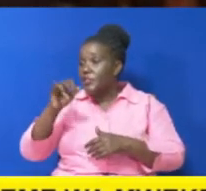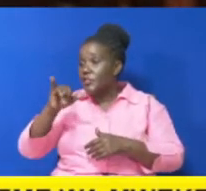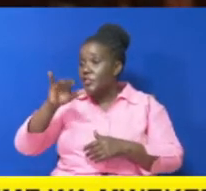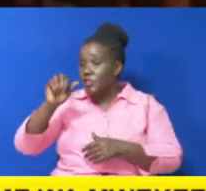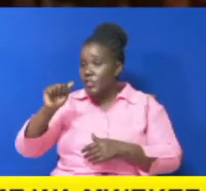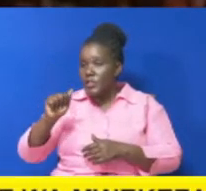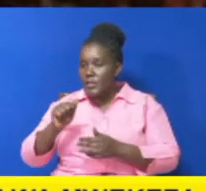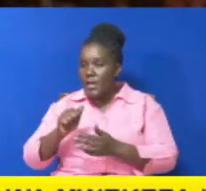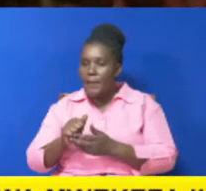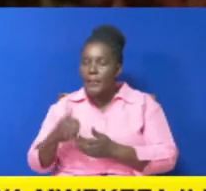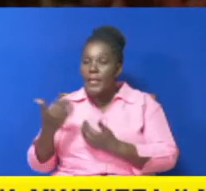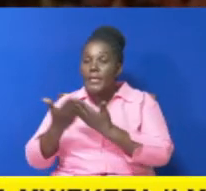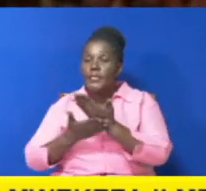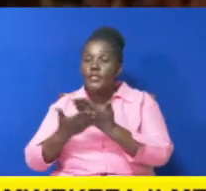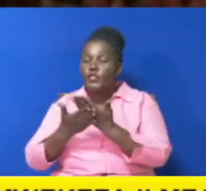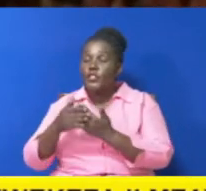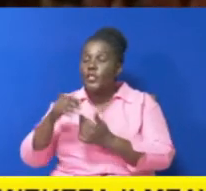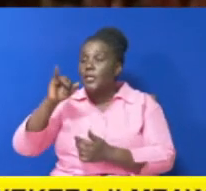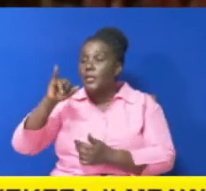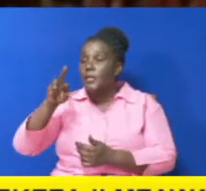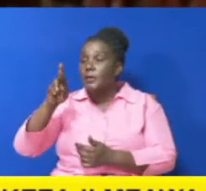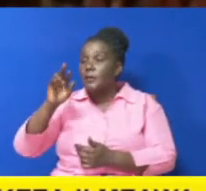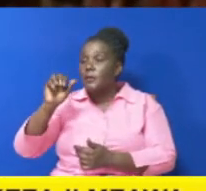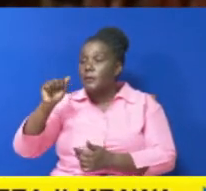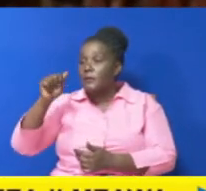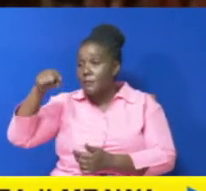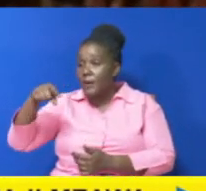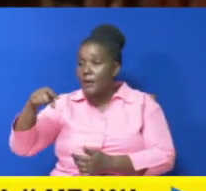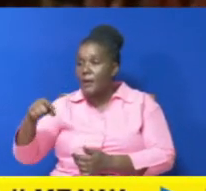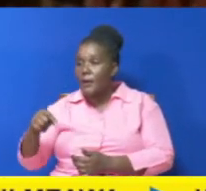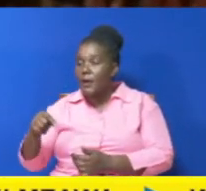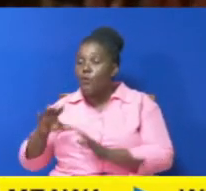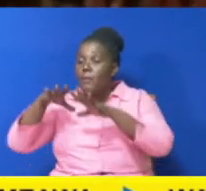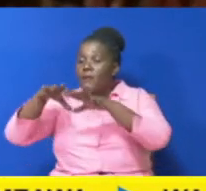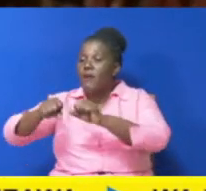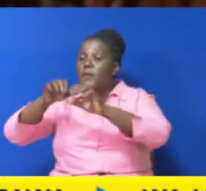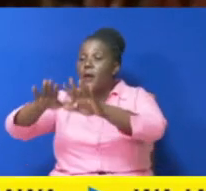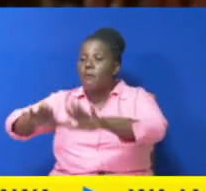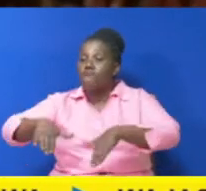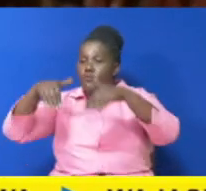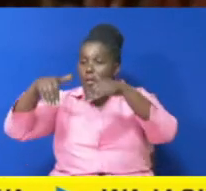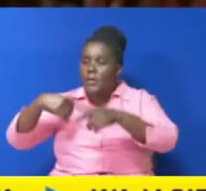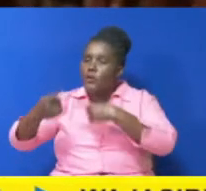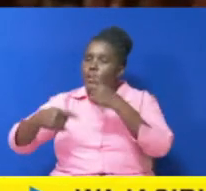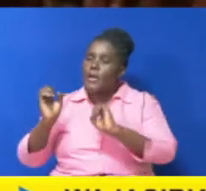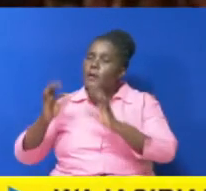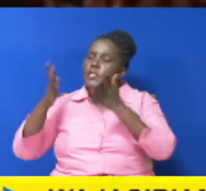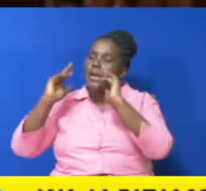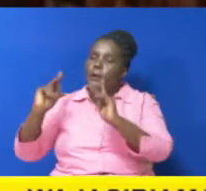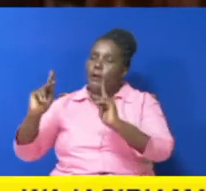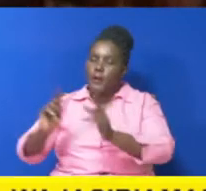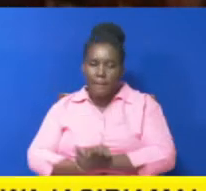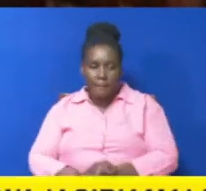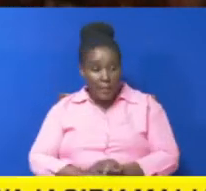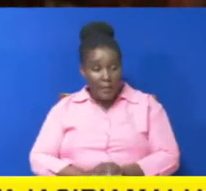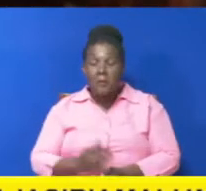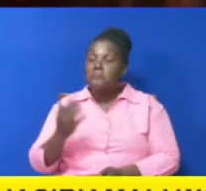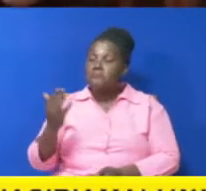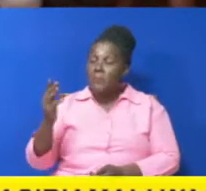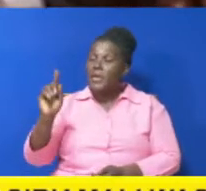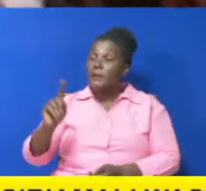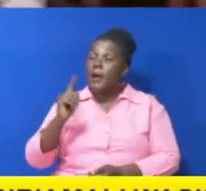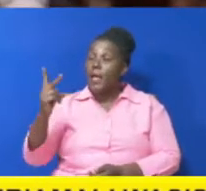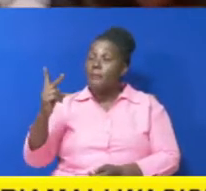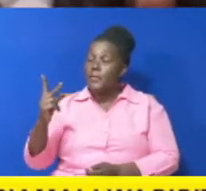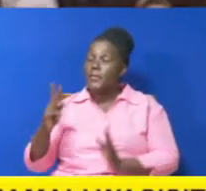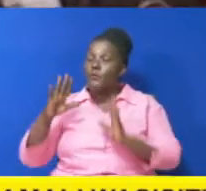bunge la nchi hiyo baada ya kulivamia na wanaendelea na maisha kama kawaida, ikiwa ni pamoja na swala. Wafuasi wa al-Sadri kwa mara ya pili wiki hii wamevamia